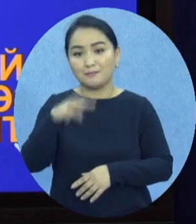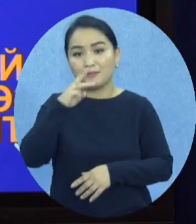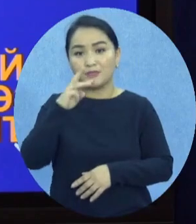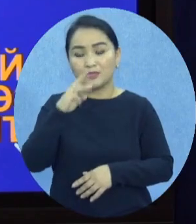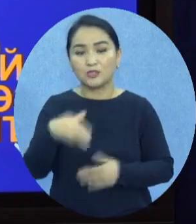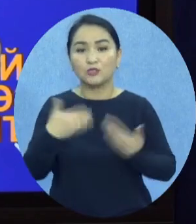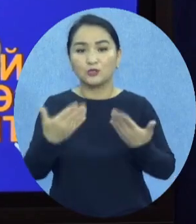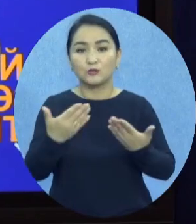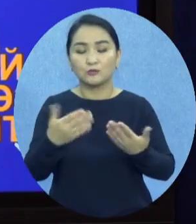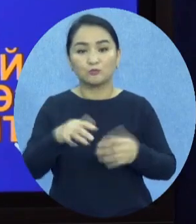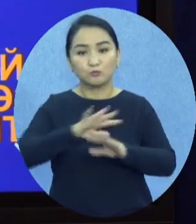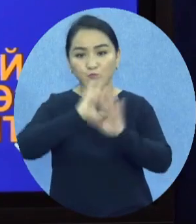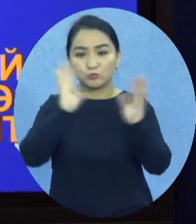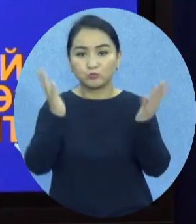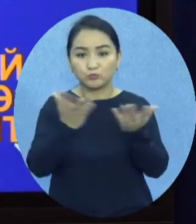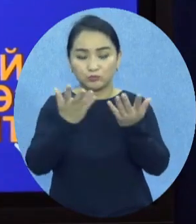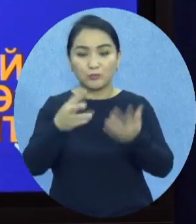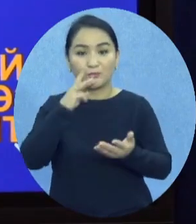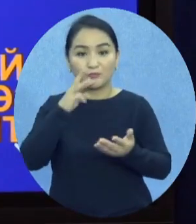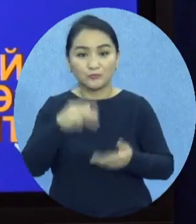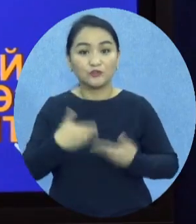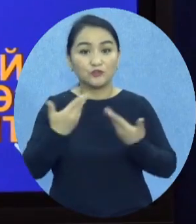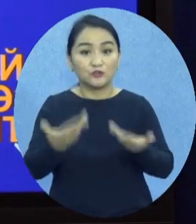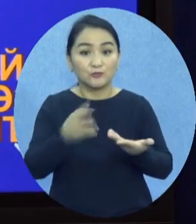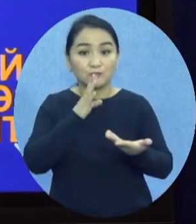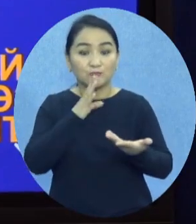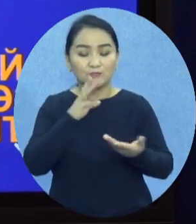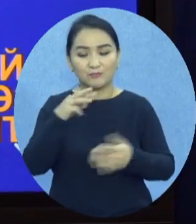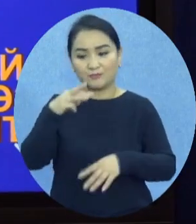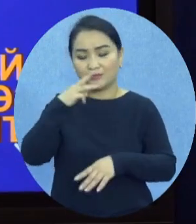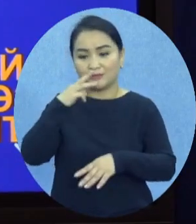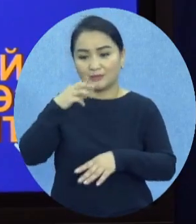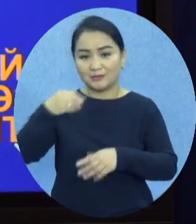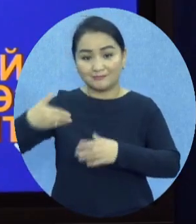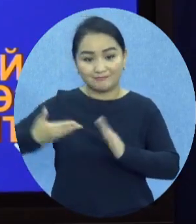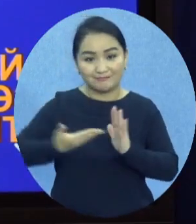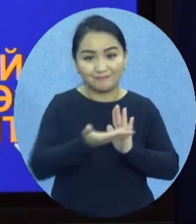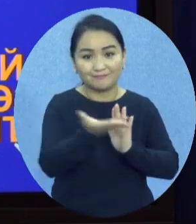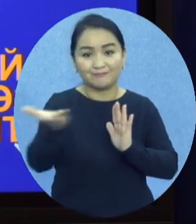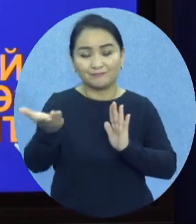мэдээллийн хэрэгслүүдэд өөрөө бол дамжуулан иргэд олон нийт та бүхэндээ хүргэх энэ зохион байгуулалтанд